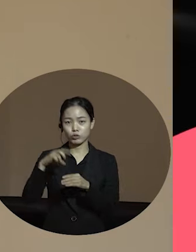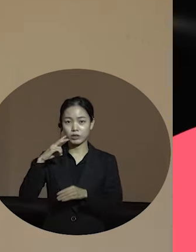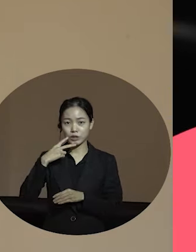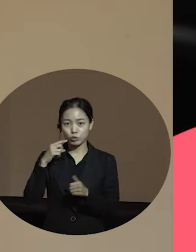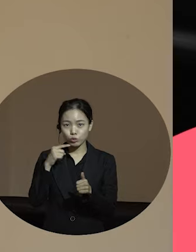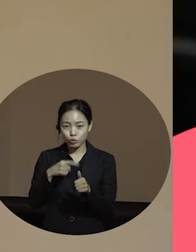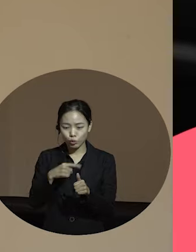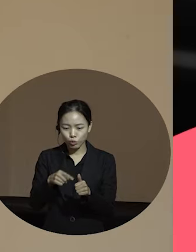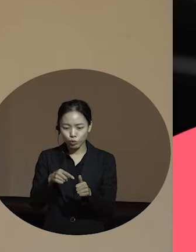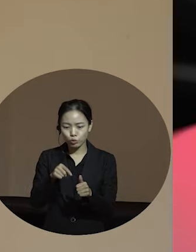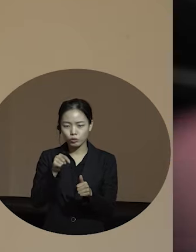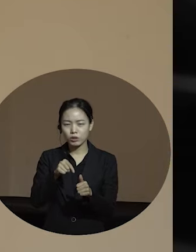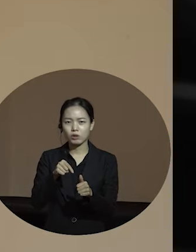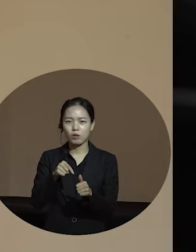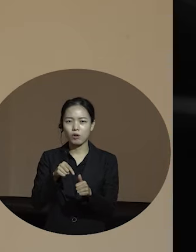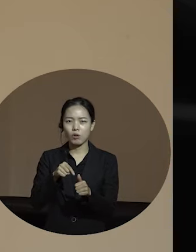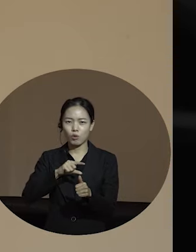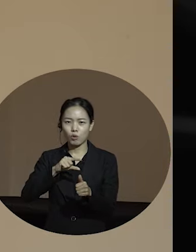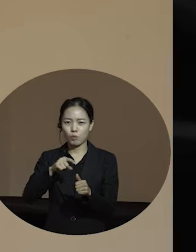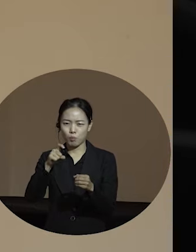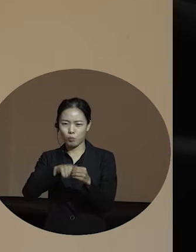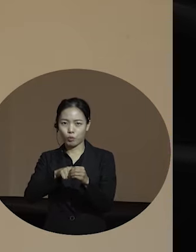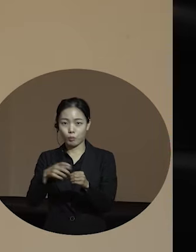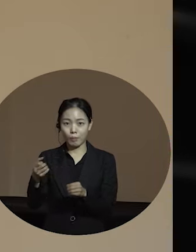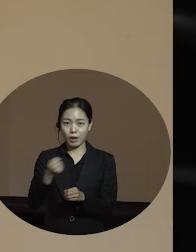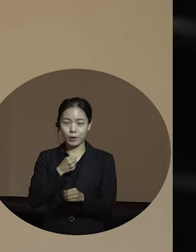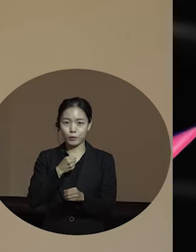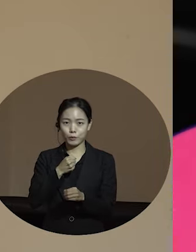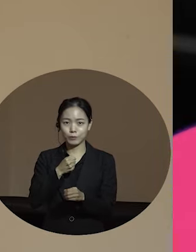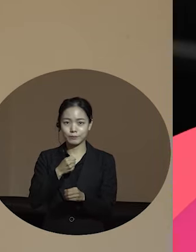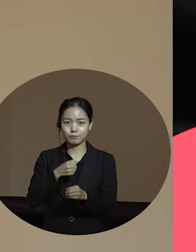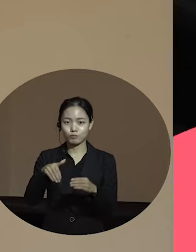문화예술교육을 핵심 목표로 제2차